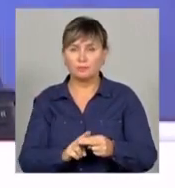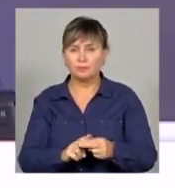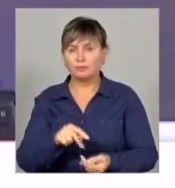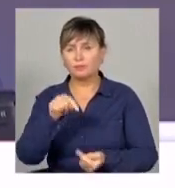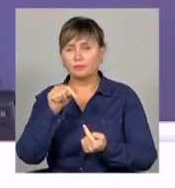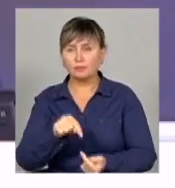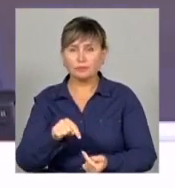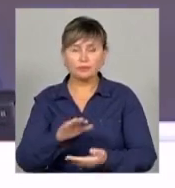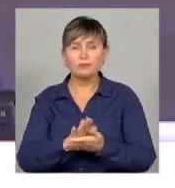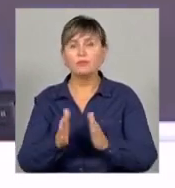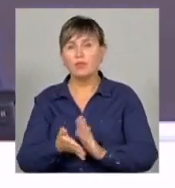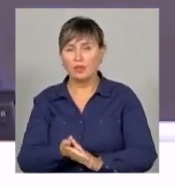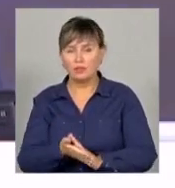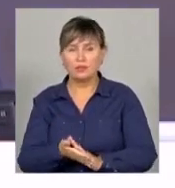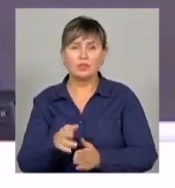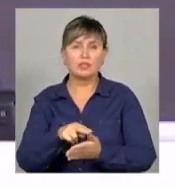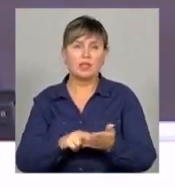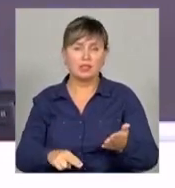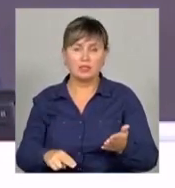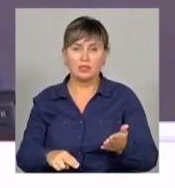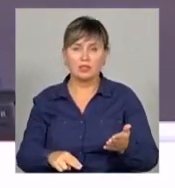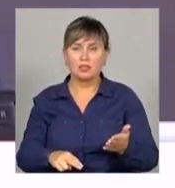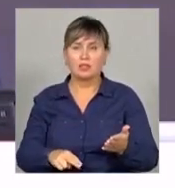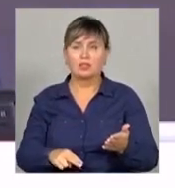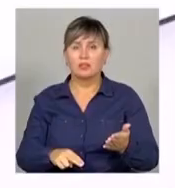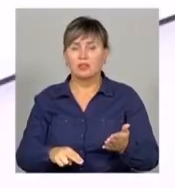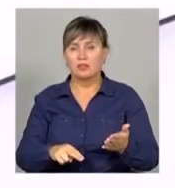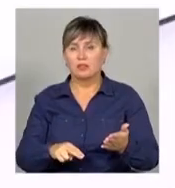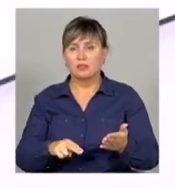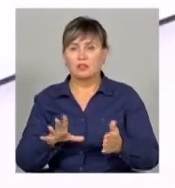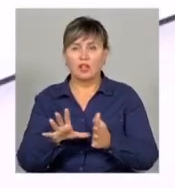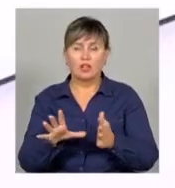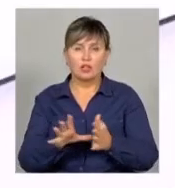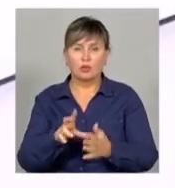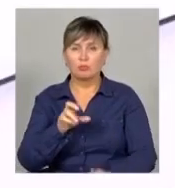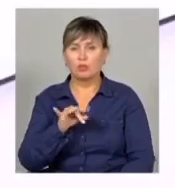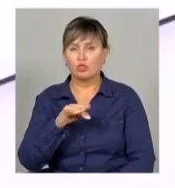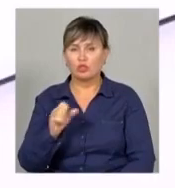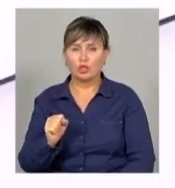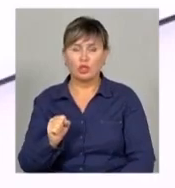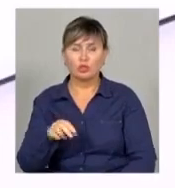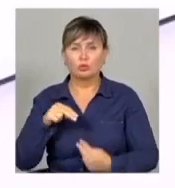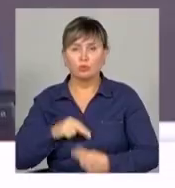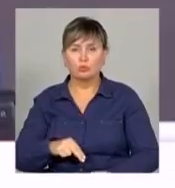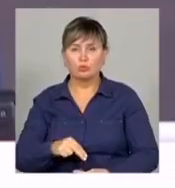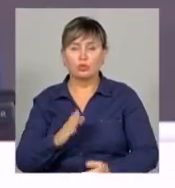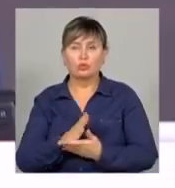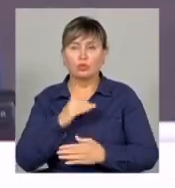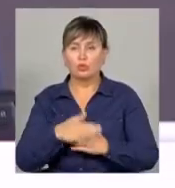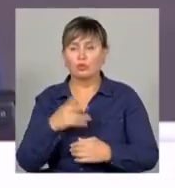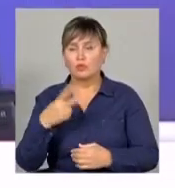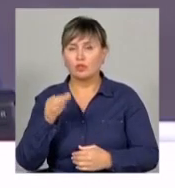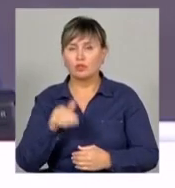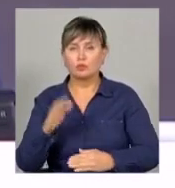соответствии с договорами, зарегистрированы в HR, электронной бирже труда. Есть около 20 тысяч